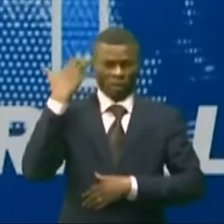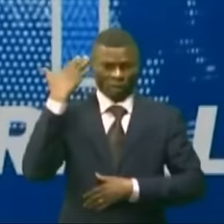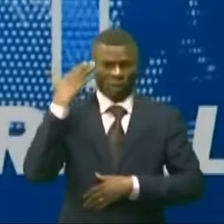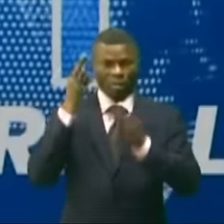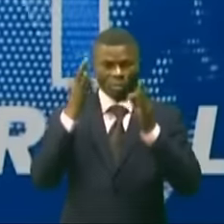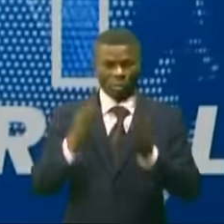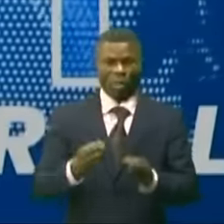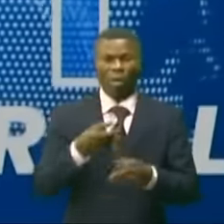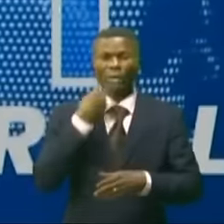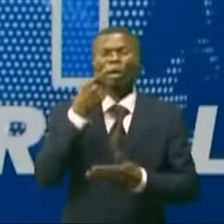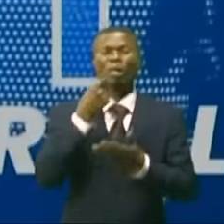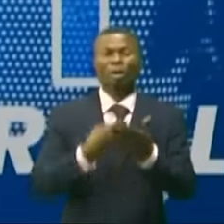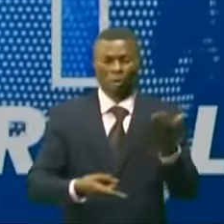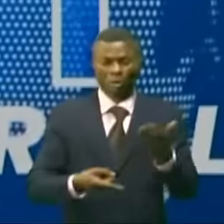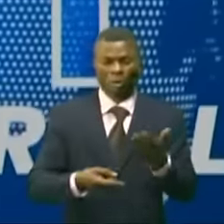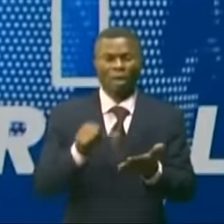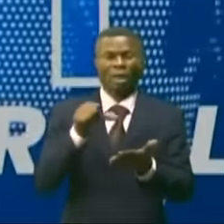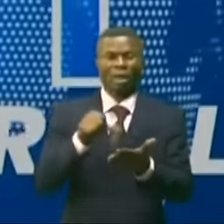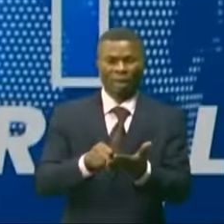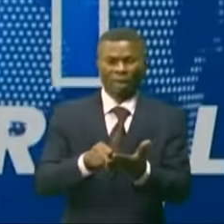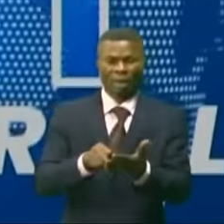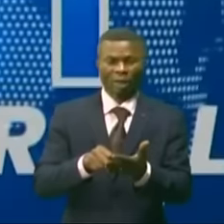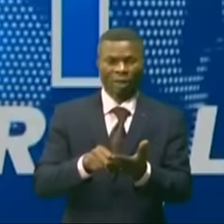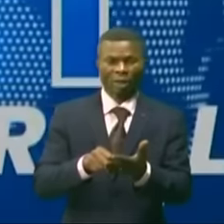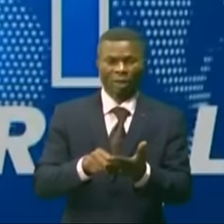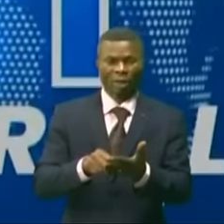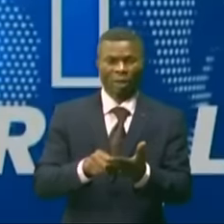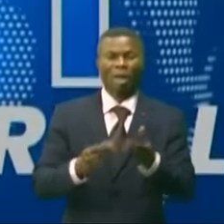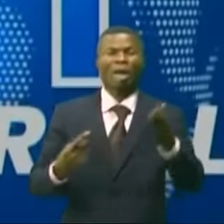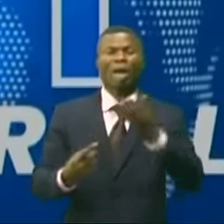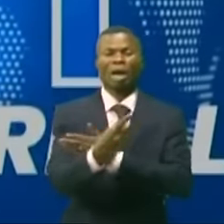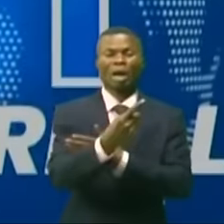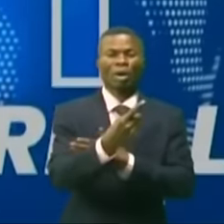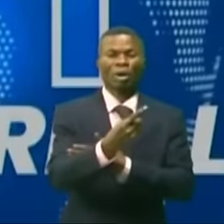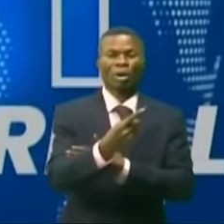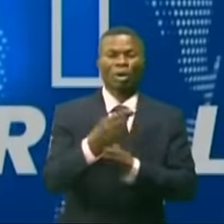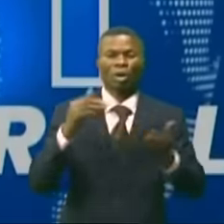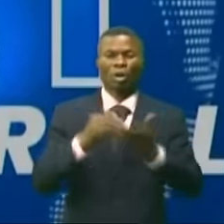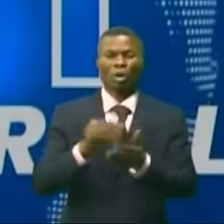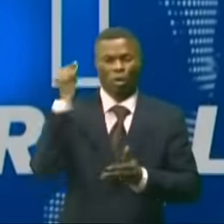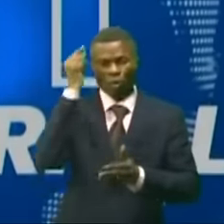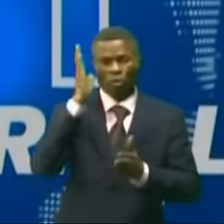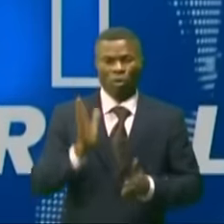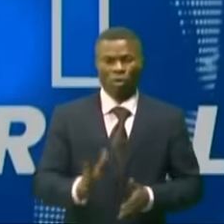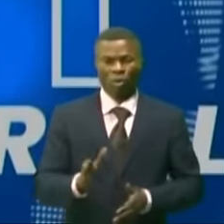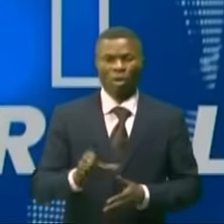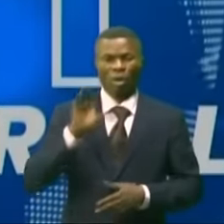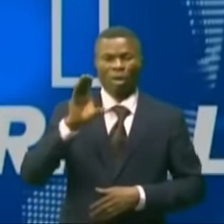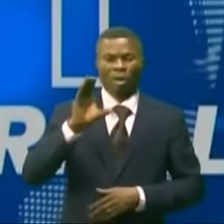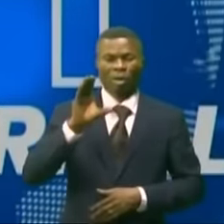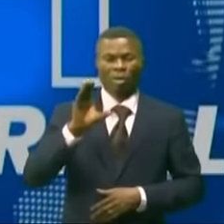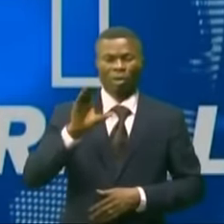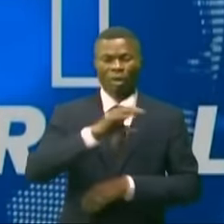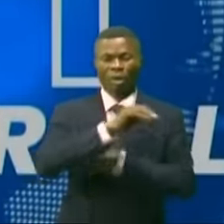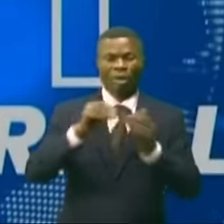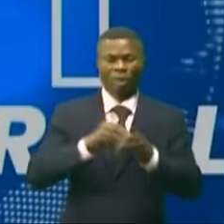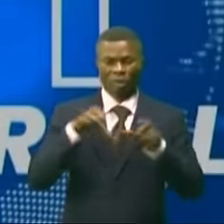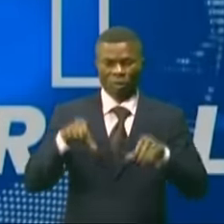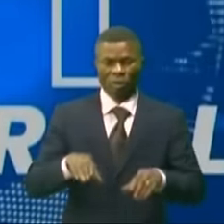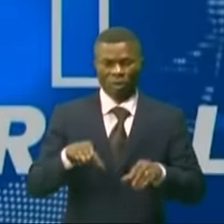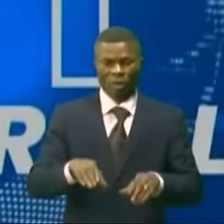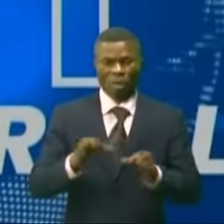s'agit notamment d'une lettre plainte à charge de la gouverneur de la Banque centrale